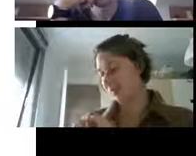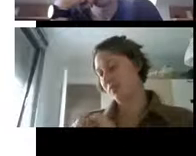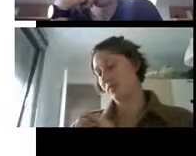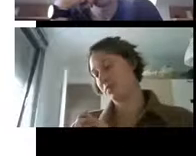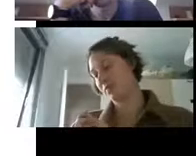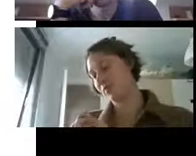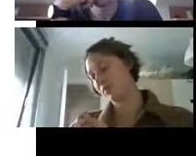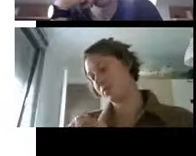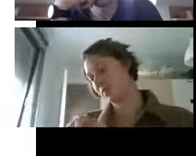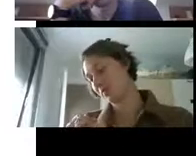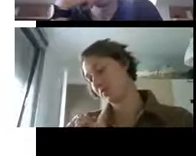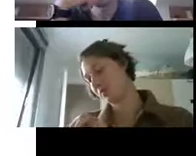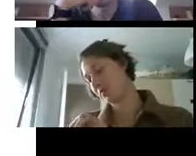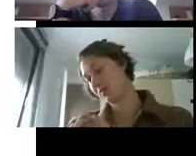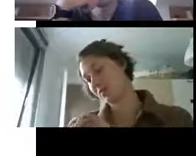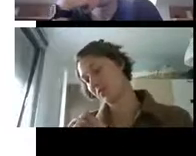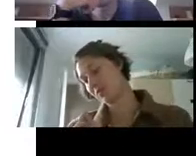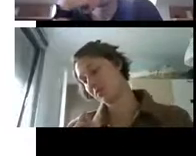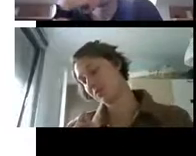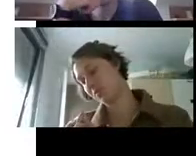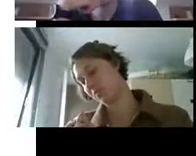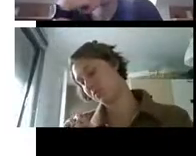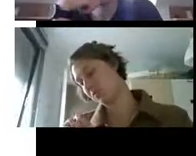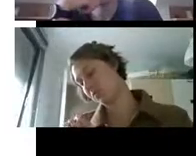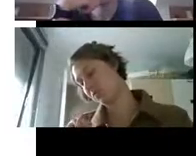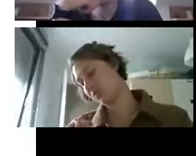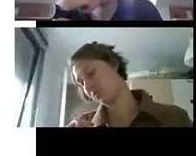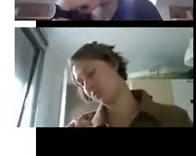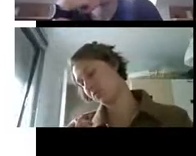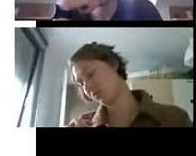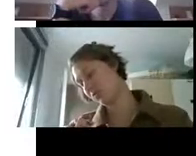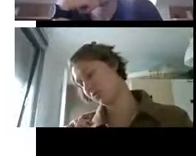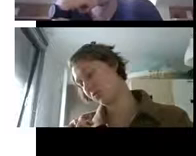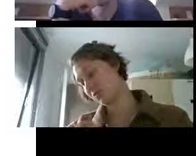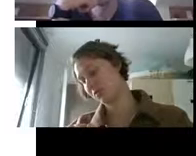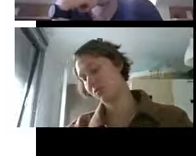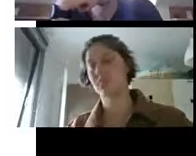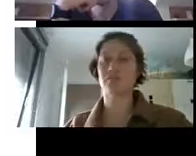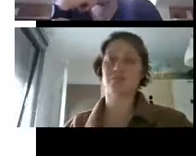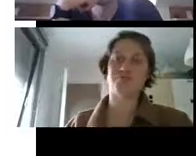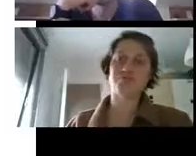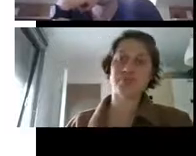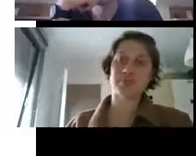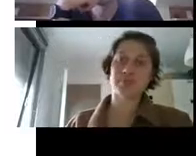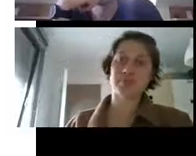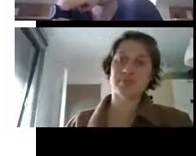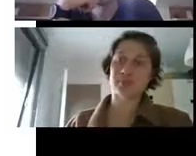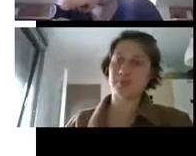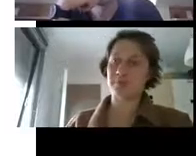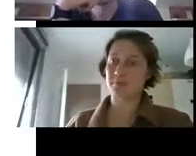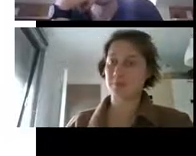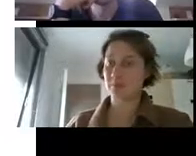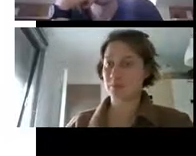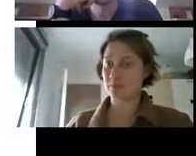dat ze zichzelf laten testen? Wij zijn daar absoluut niet voor. Ik weet niet of jullie het een beetje nieuws aan het volgen zijn. Scouts en gidsen hebben